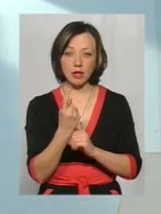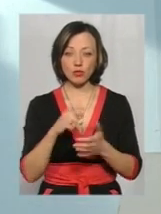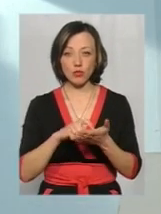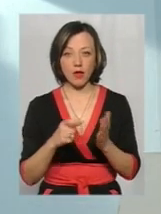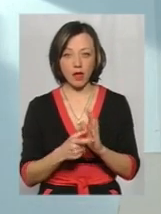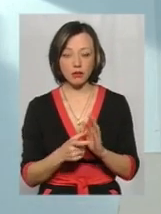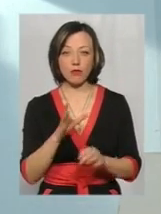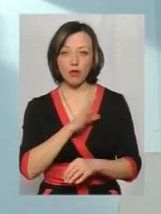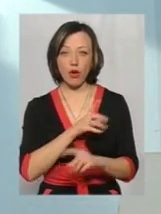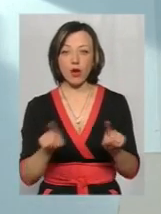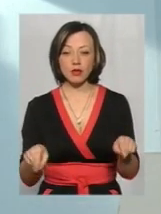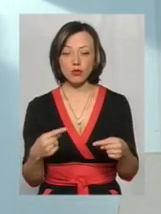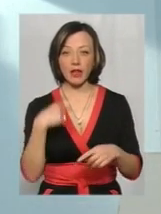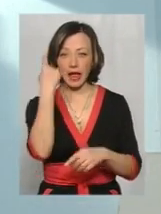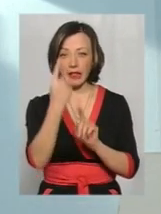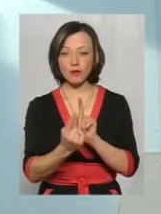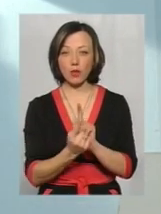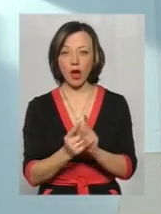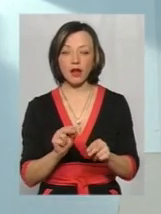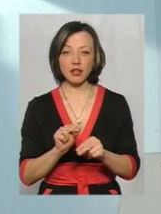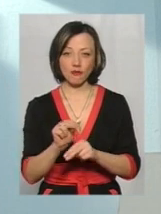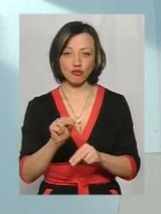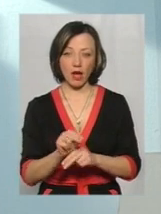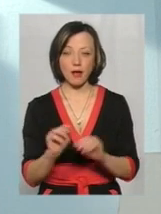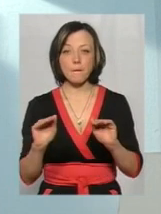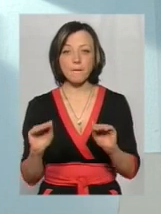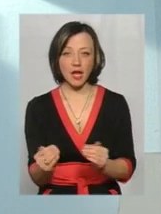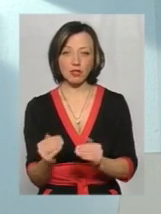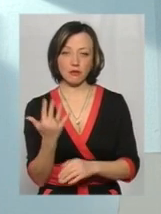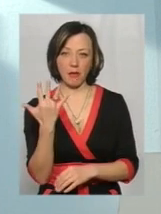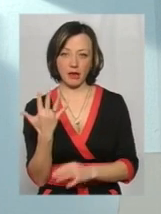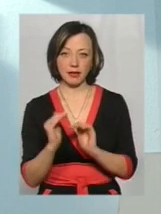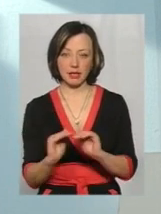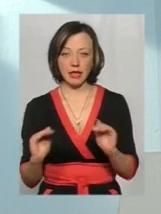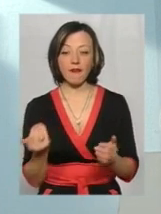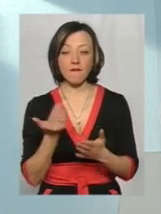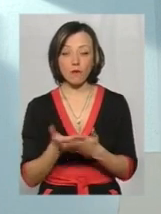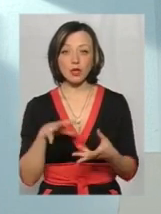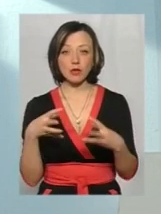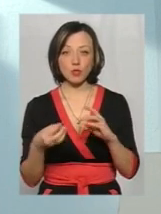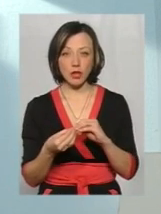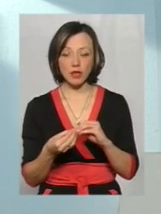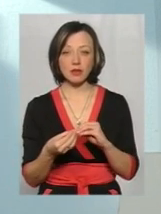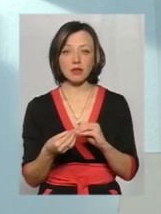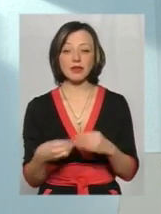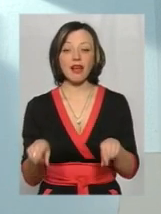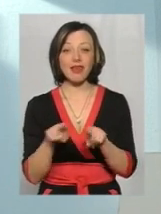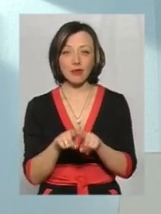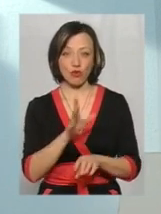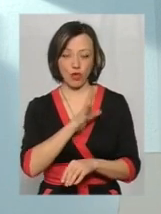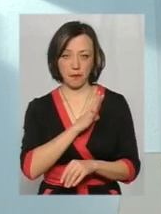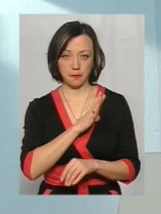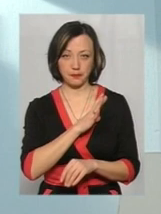класі, було організовано індивідуальне навчання, тобто в класах було менше 5 учнів. Так от результати були